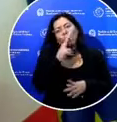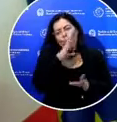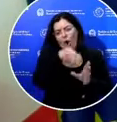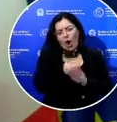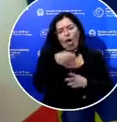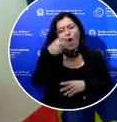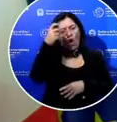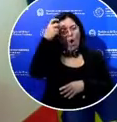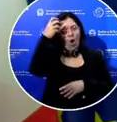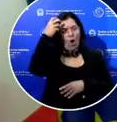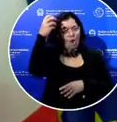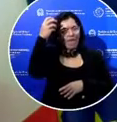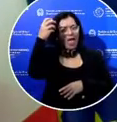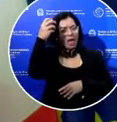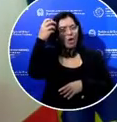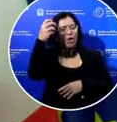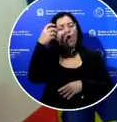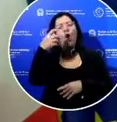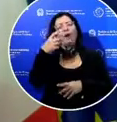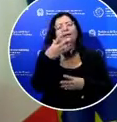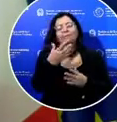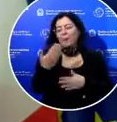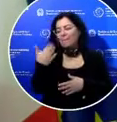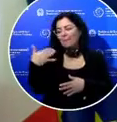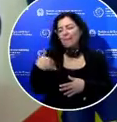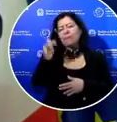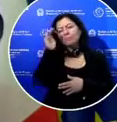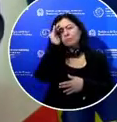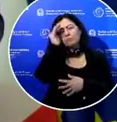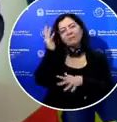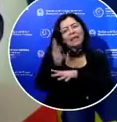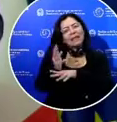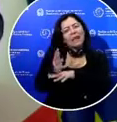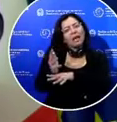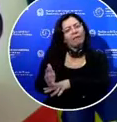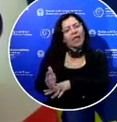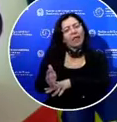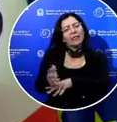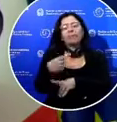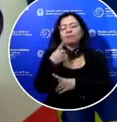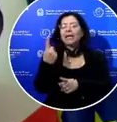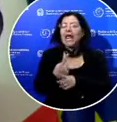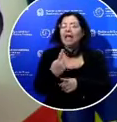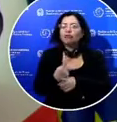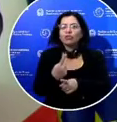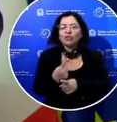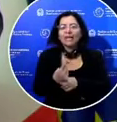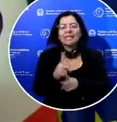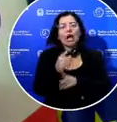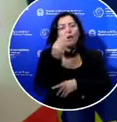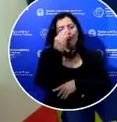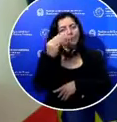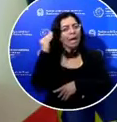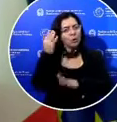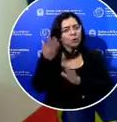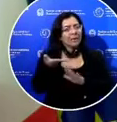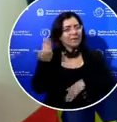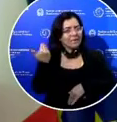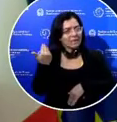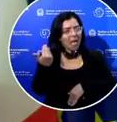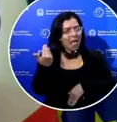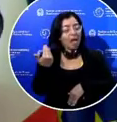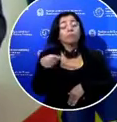fare. Molti di interventi che mi hanno preceduto hanno parlato della necessità di togliere dal tavolo i pregiudizi. Questa conferenza,